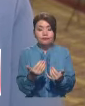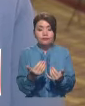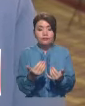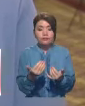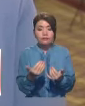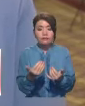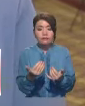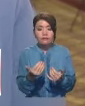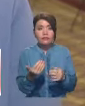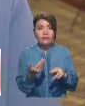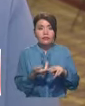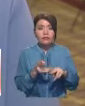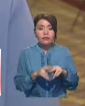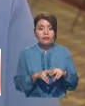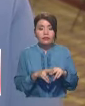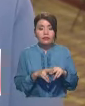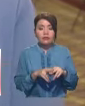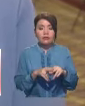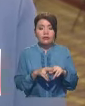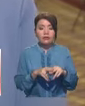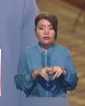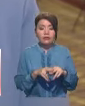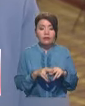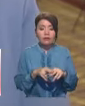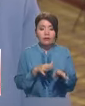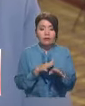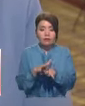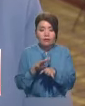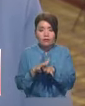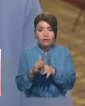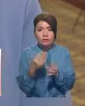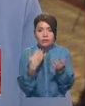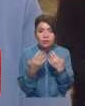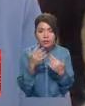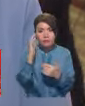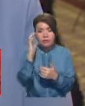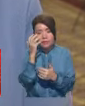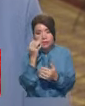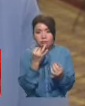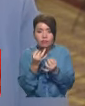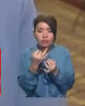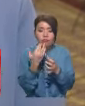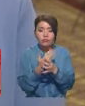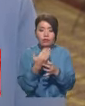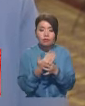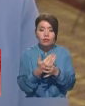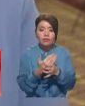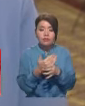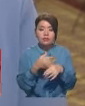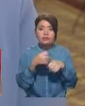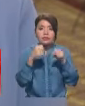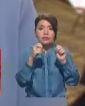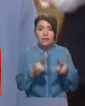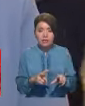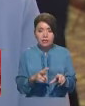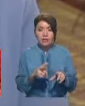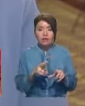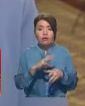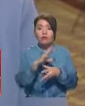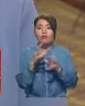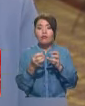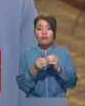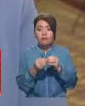женской половиной, мужской половиной. Проводятся беседы психологического, помощи определенной. То есть это пул, комплекс